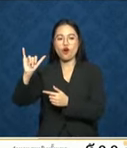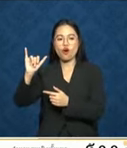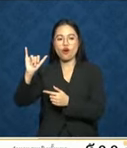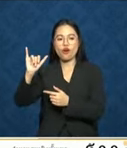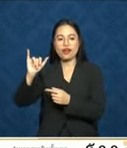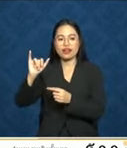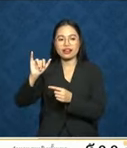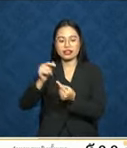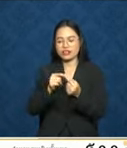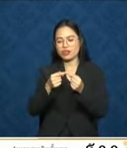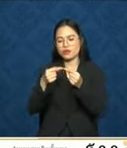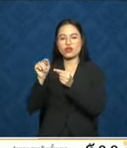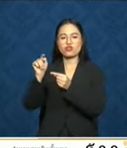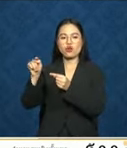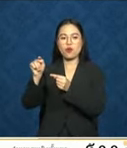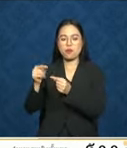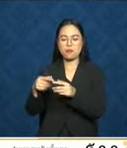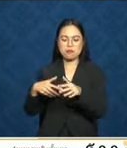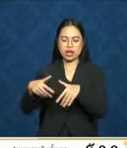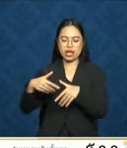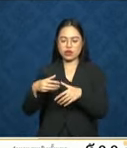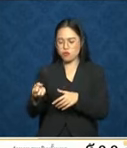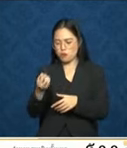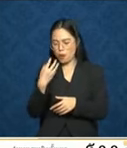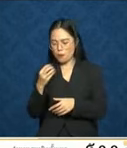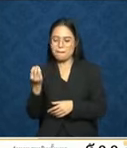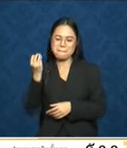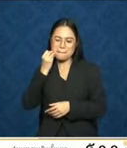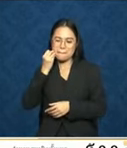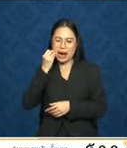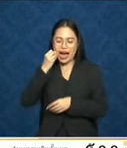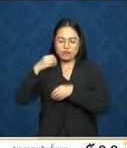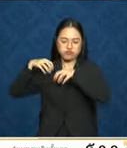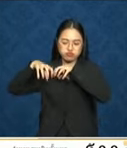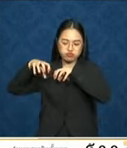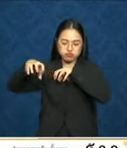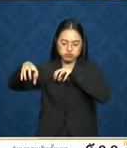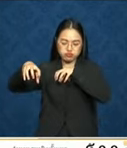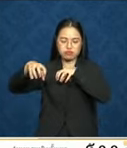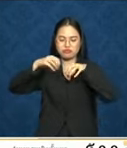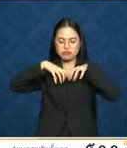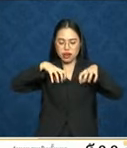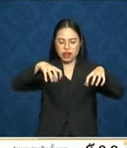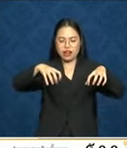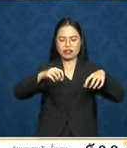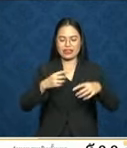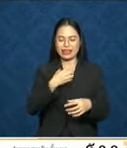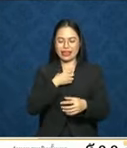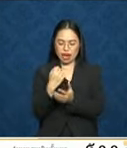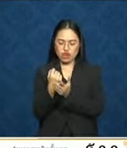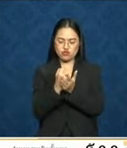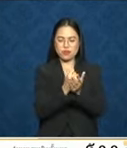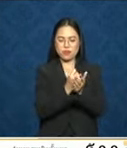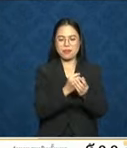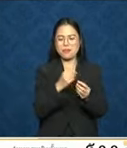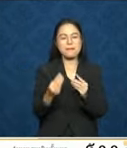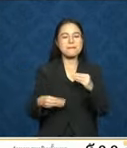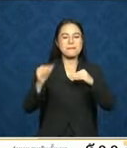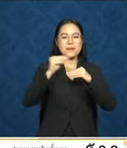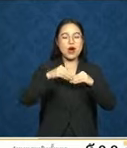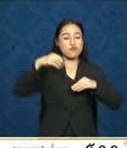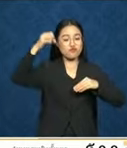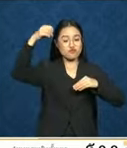ไปป่าแดดนะครับจุดนี้ประชาชนได้ขยายบ้านเรือนราษฎรไปหลายหลังคาเรือนแล้วนะครับก็ต้องขยายเขตไฟฟ้าไปด้วยนะครับอีกจุ